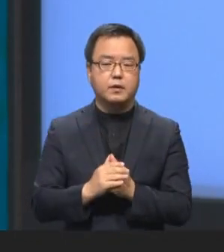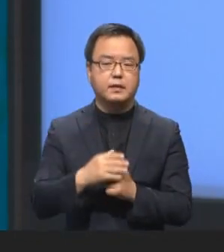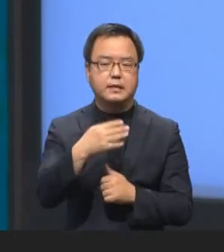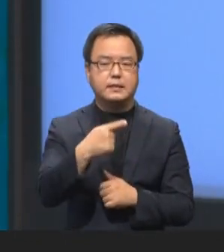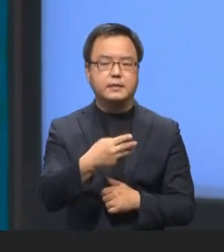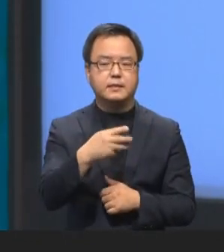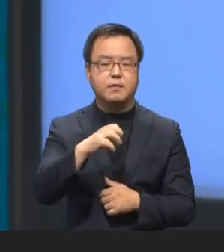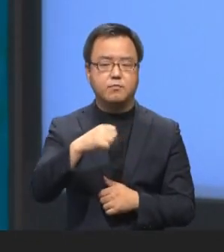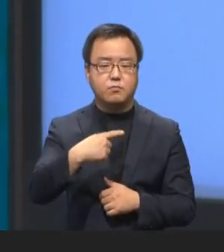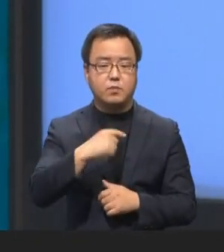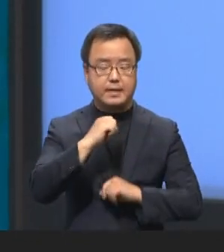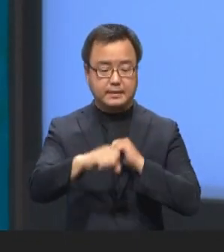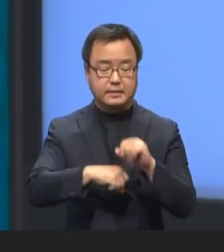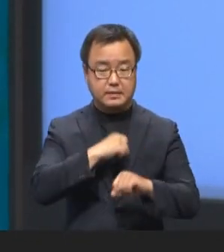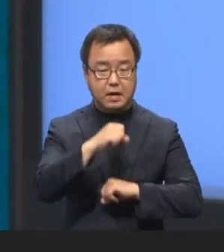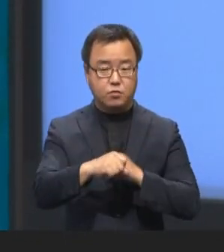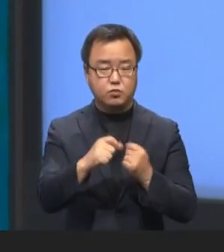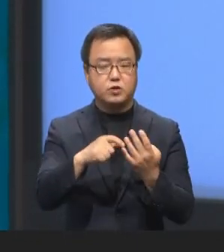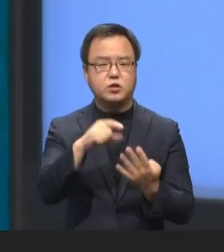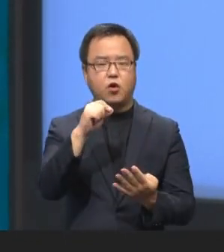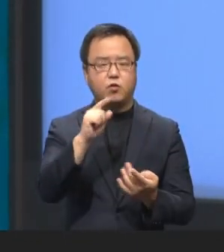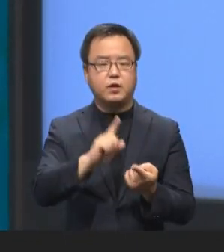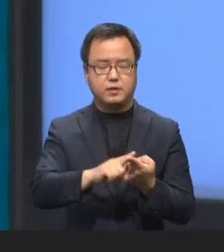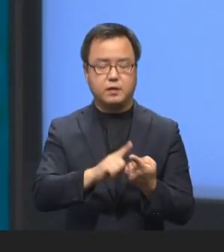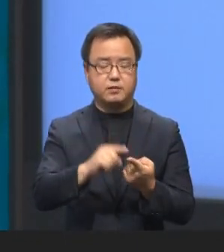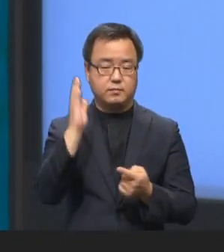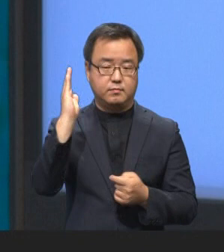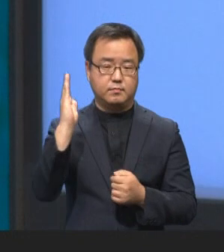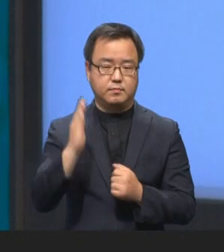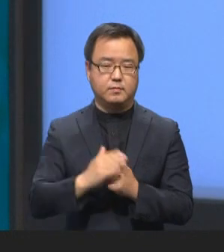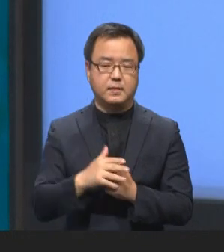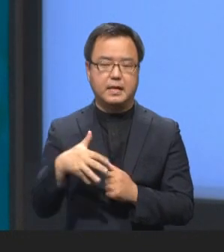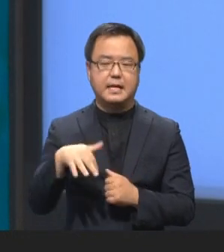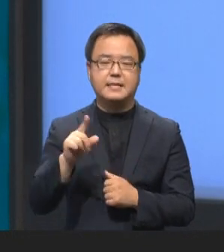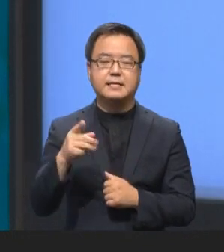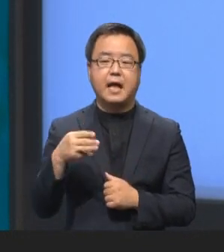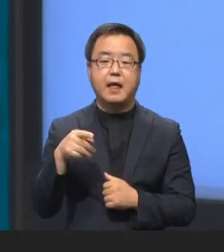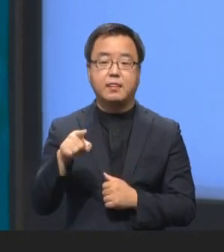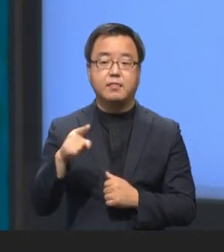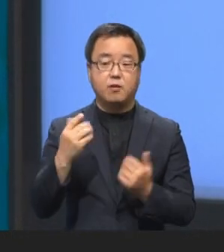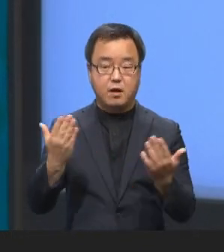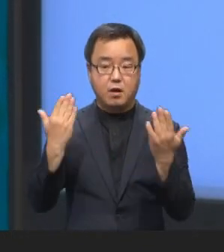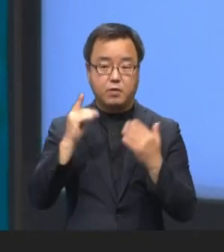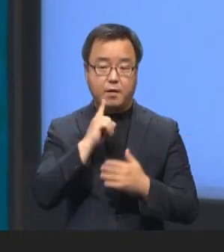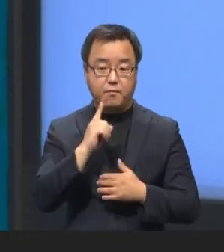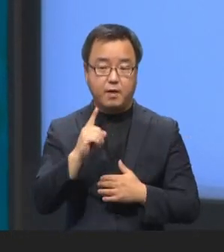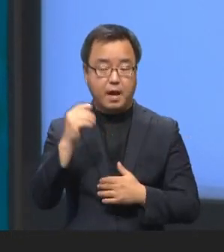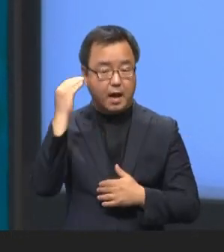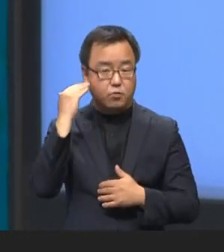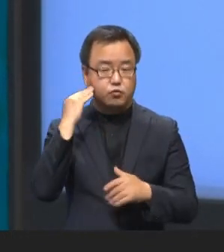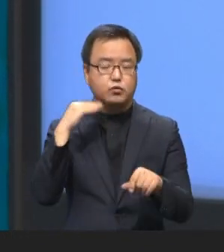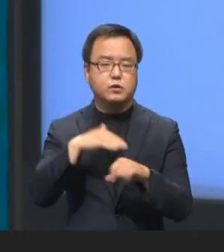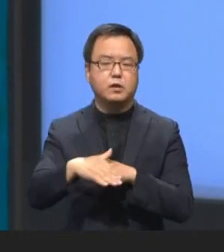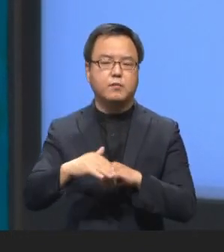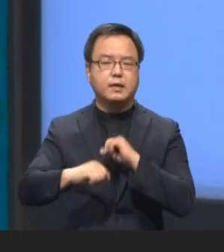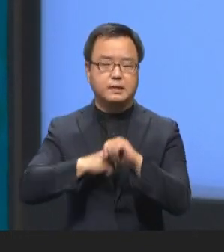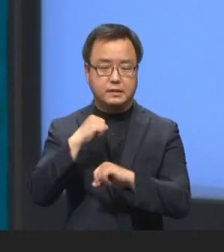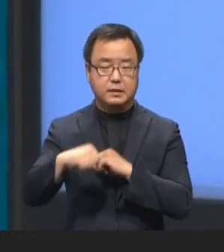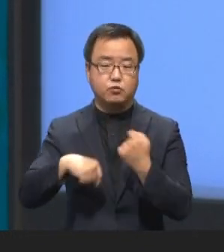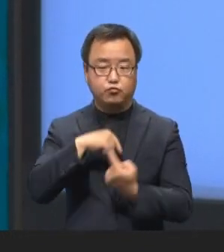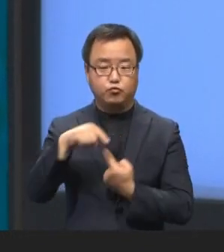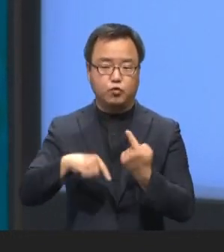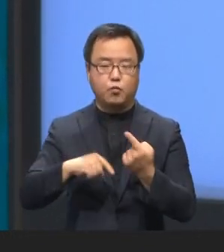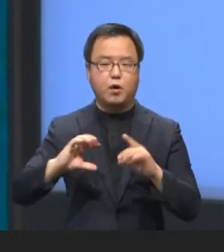이 자율성과 선택권을 강조합니다. 예. 이 차터스쿨이라고 해서요. 우리말로 하면 자율형 공립학교 정도가